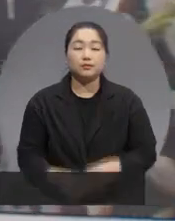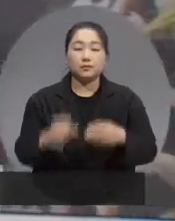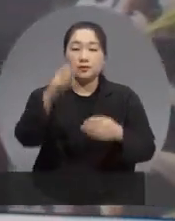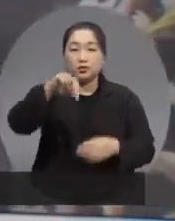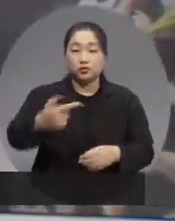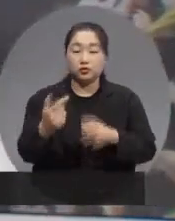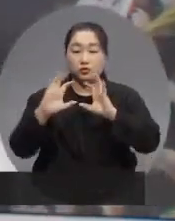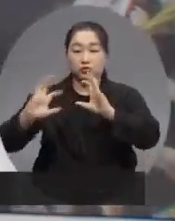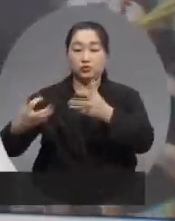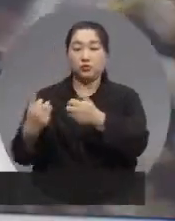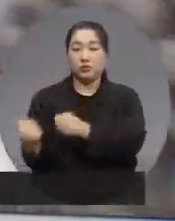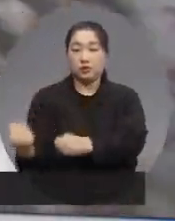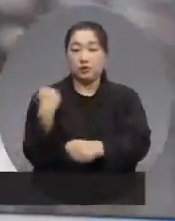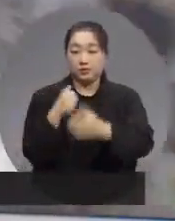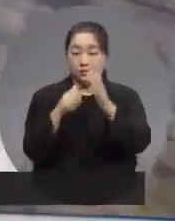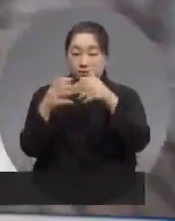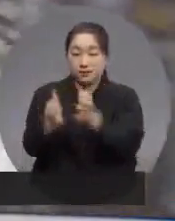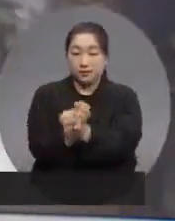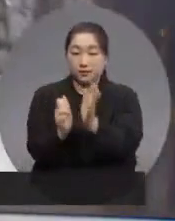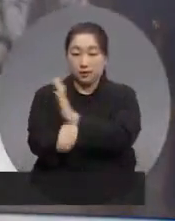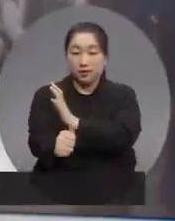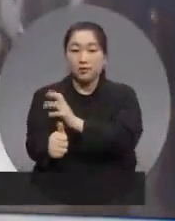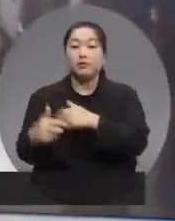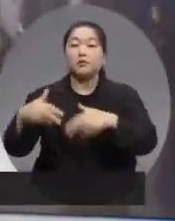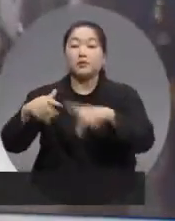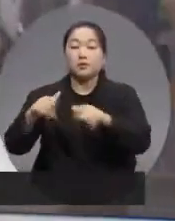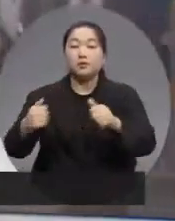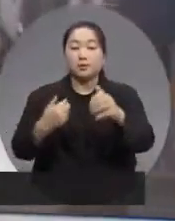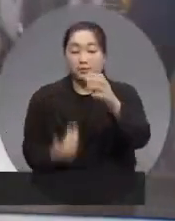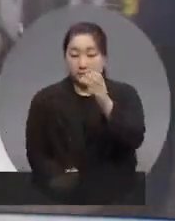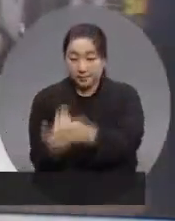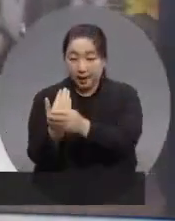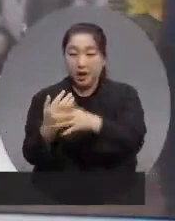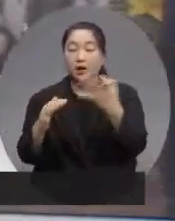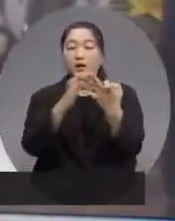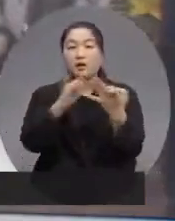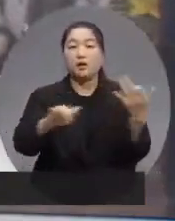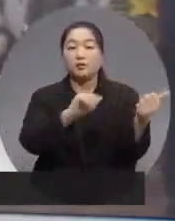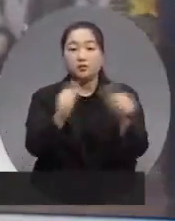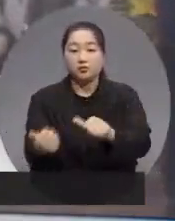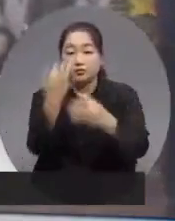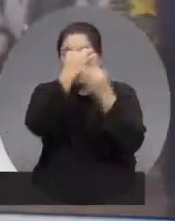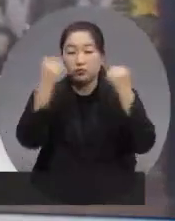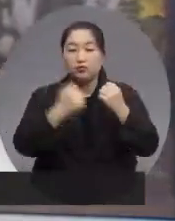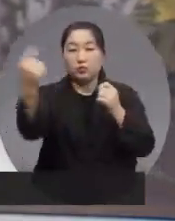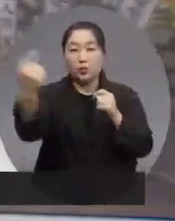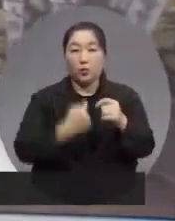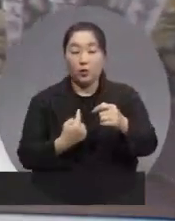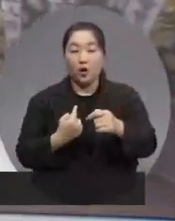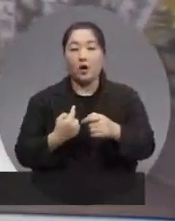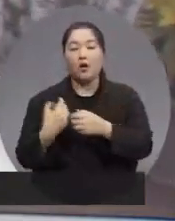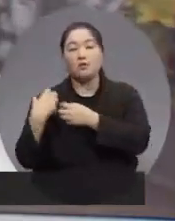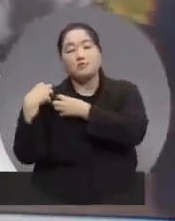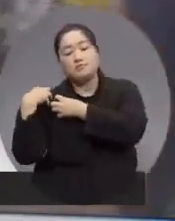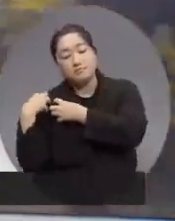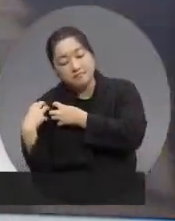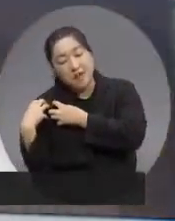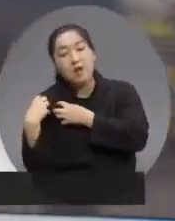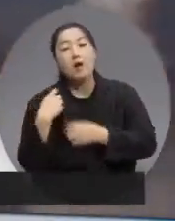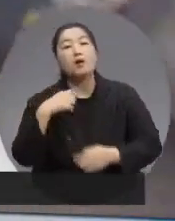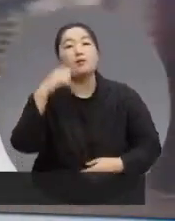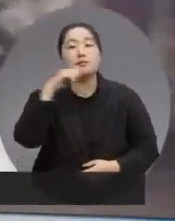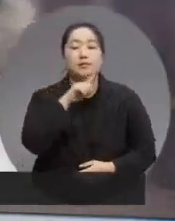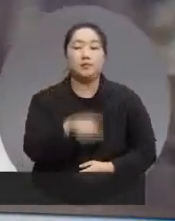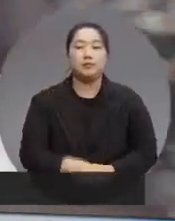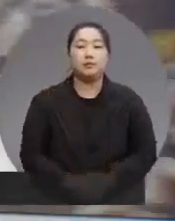윤재호 국민의힘 원내대표와 당 지도부가 지하차도 참사로 14명이 숨진 충북을 찾아 무거운 책임감을